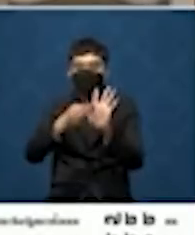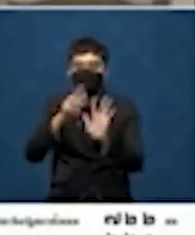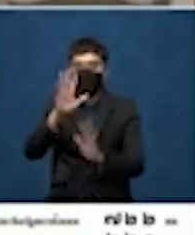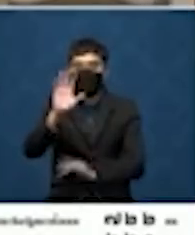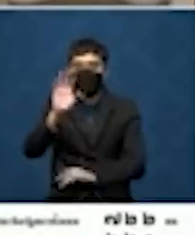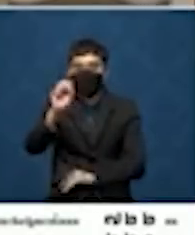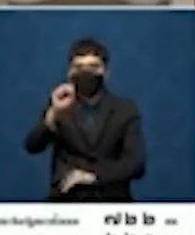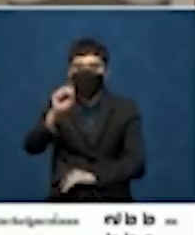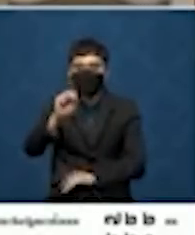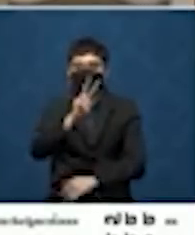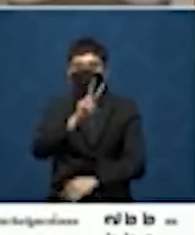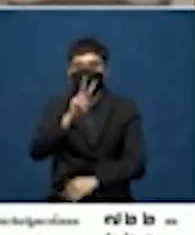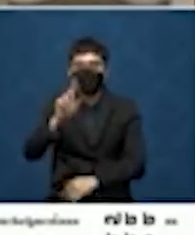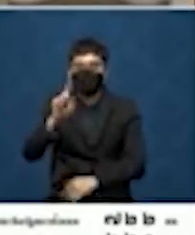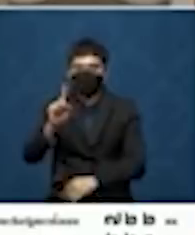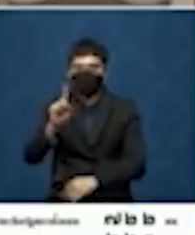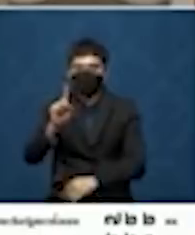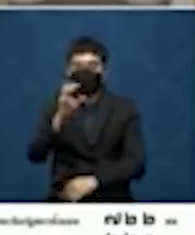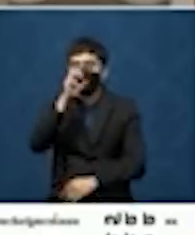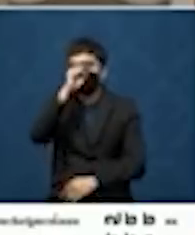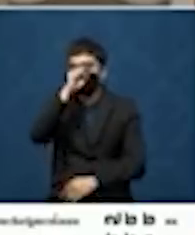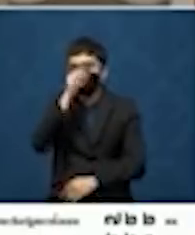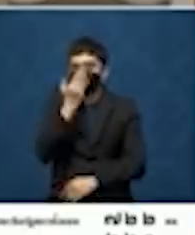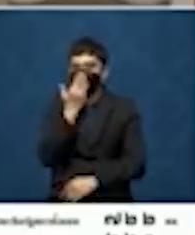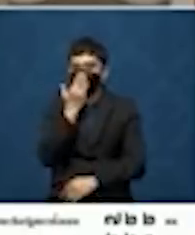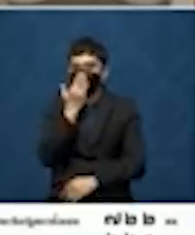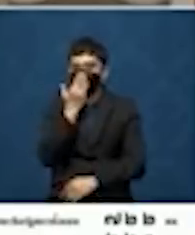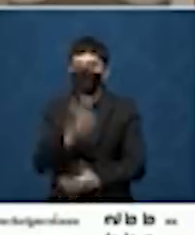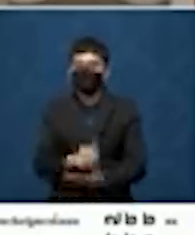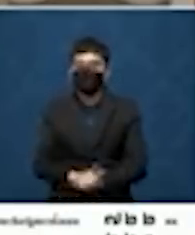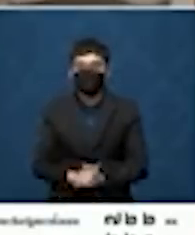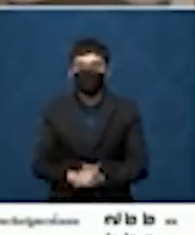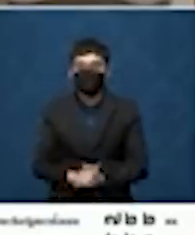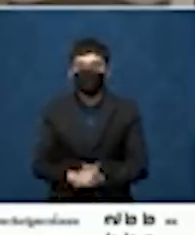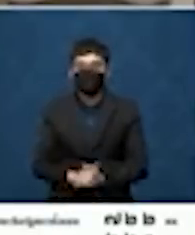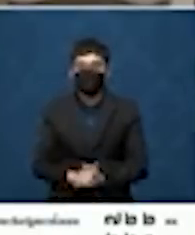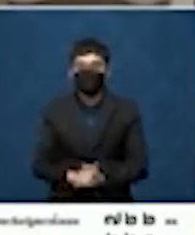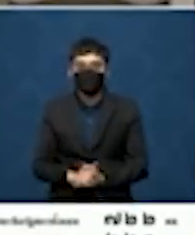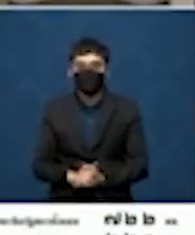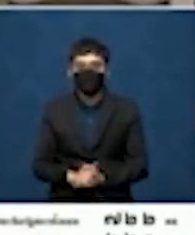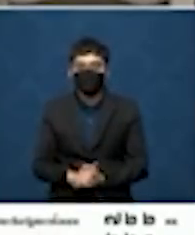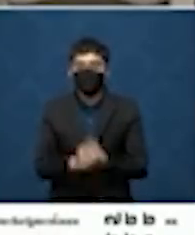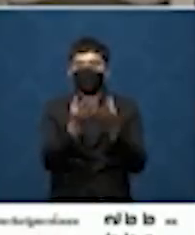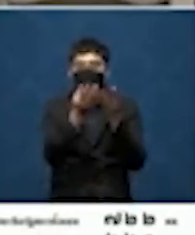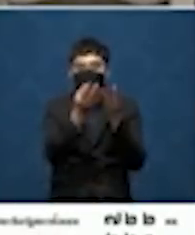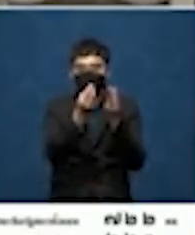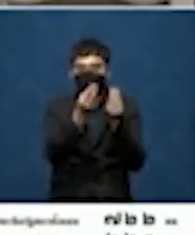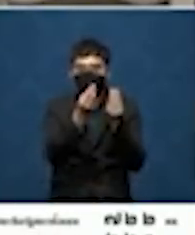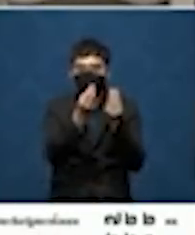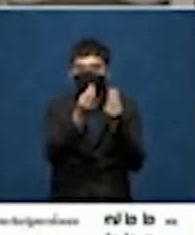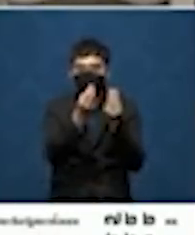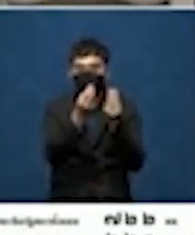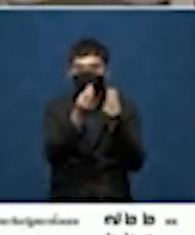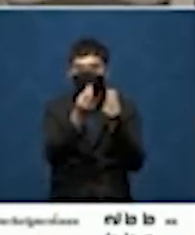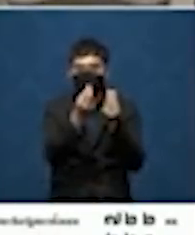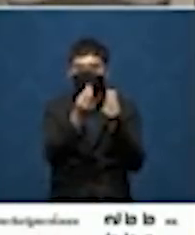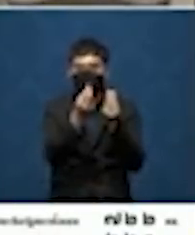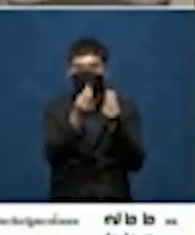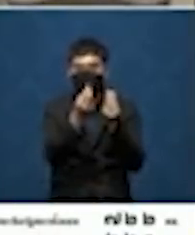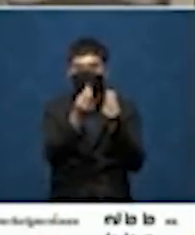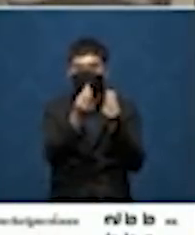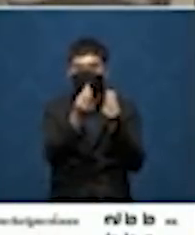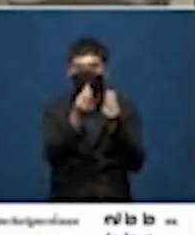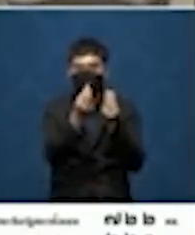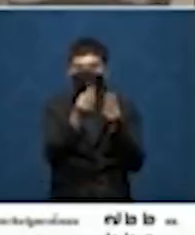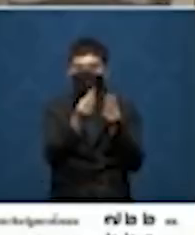ธุรกิจไม่ได้เข้าไปเกี่ยวพันด้วยคือปฏิเสธนะฮะแล้วหลังจากนั้นก็มีข่าวว่าร้อยเอกธรรมนัสไปต่างประเทศ